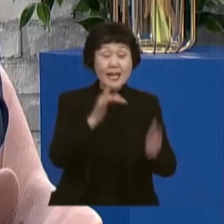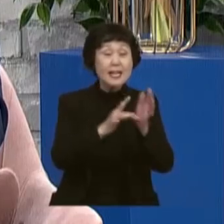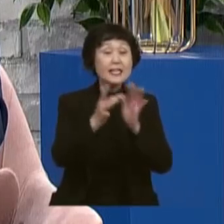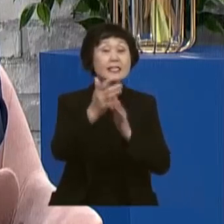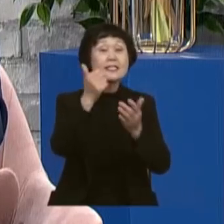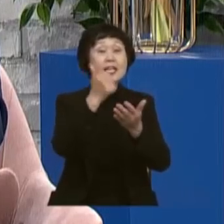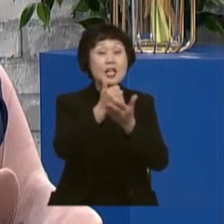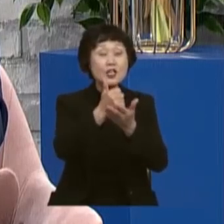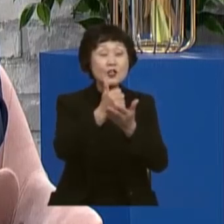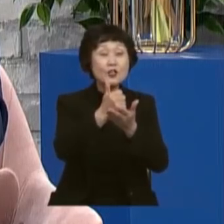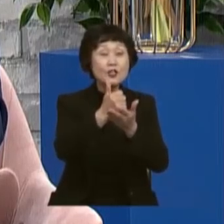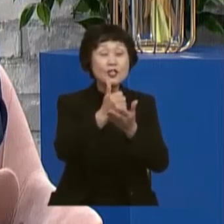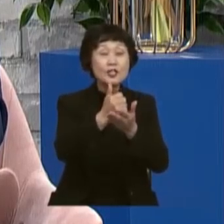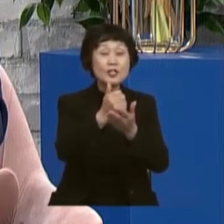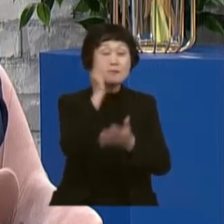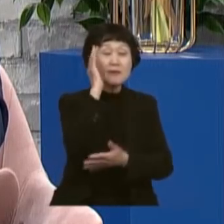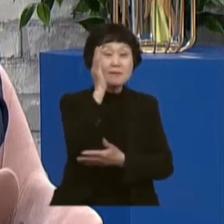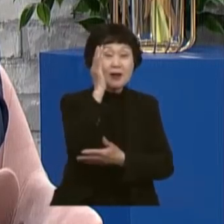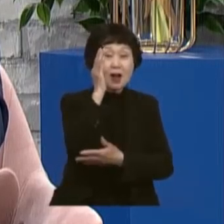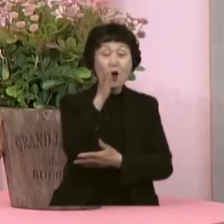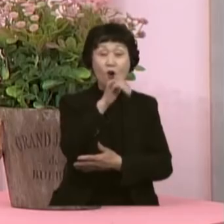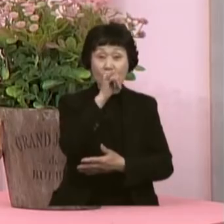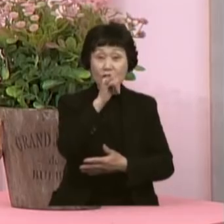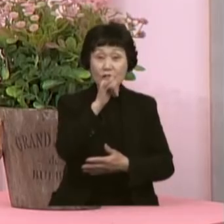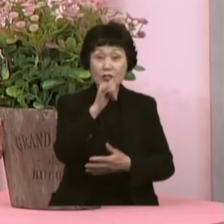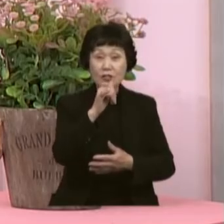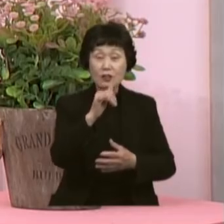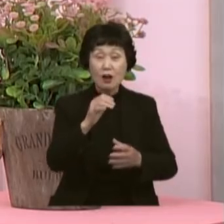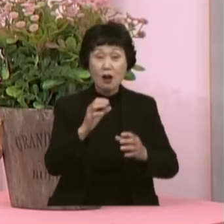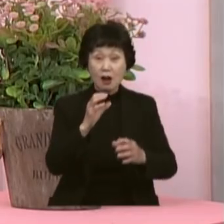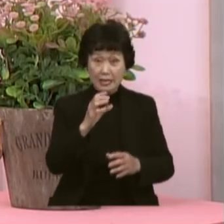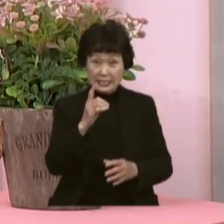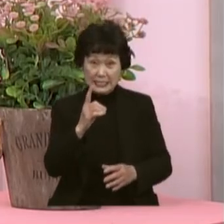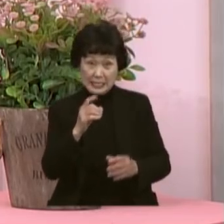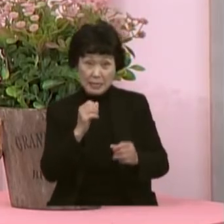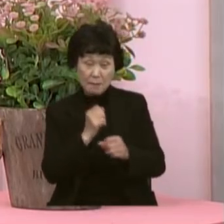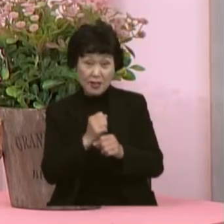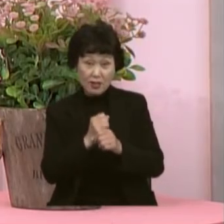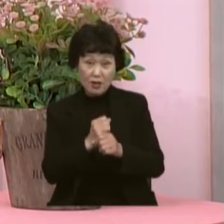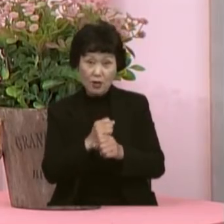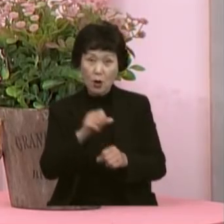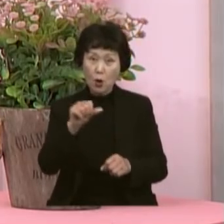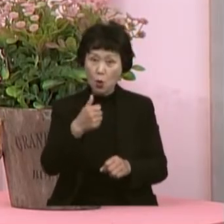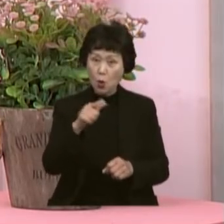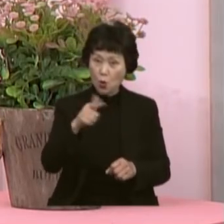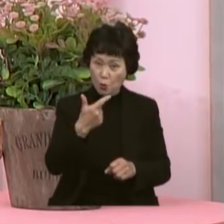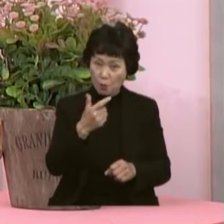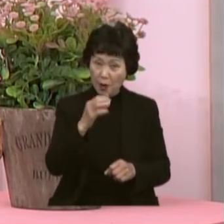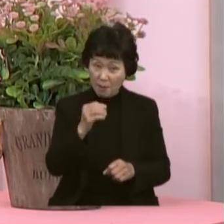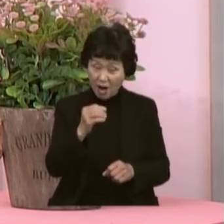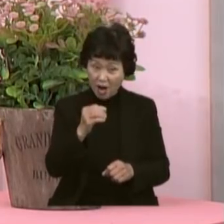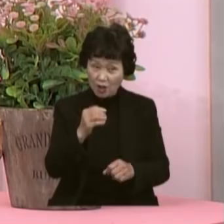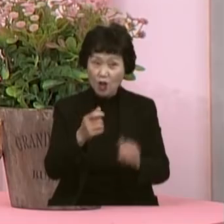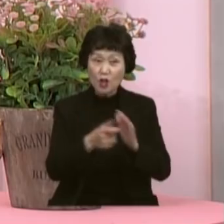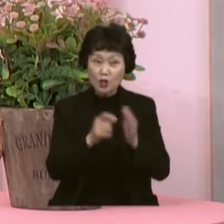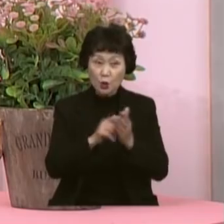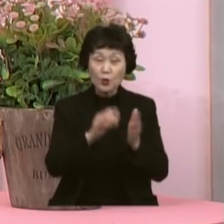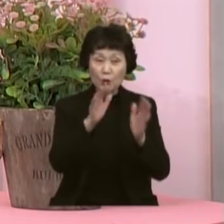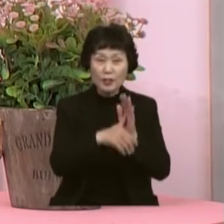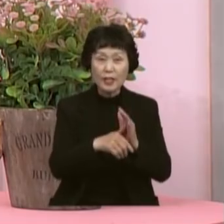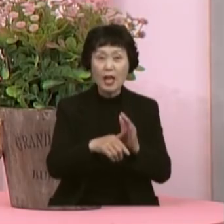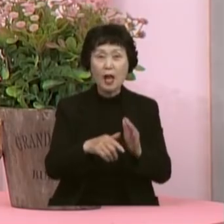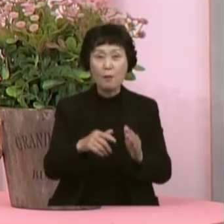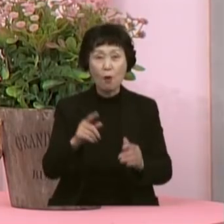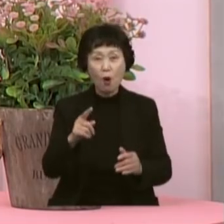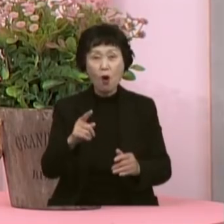주려고 그냥 공연해요. 그럼 공연하면 빚져. 앨범 만들어 앨범도 막 5,600만 원 받을 때 막 1억 5천씩